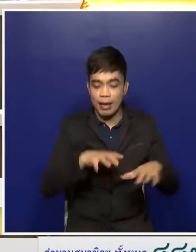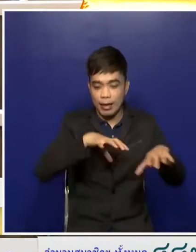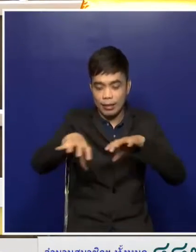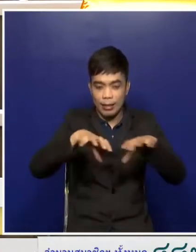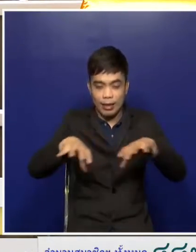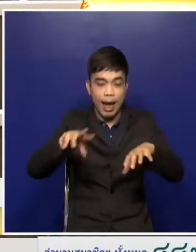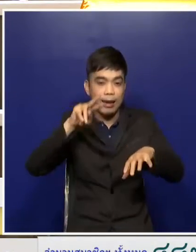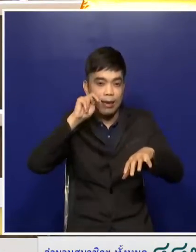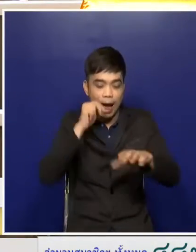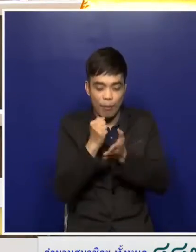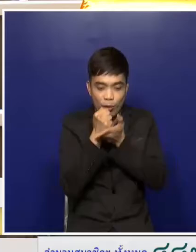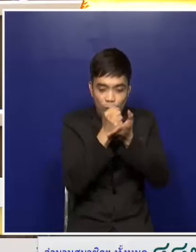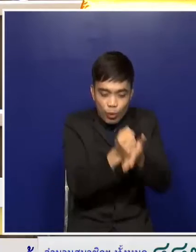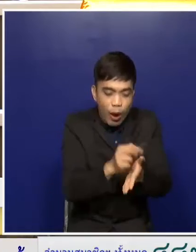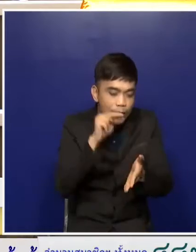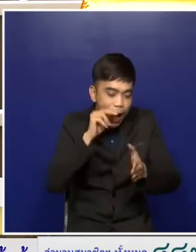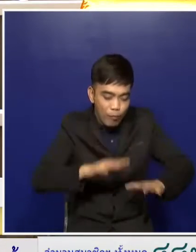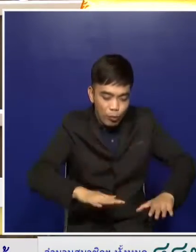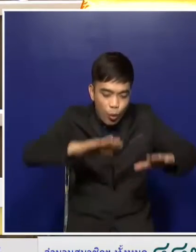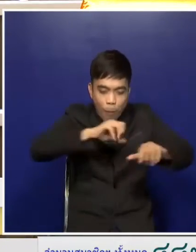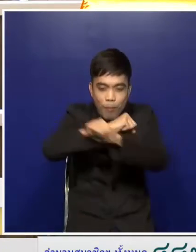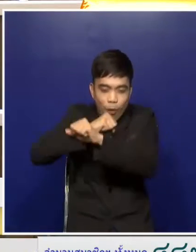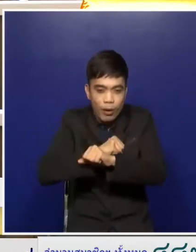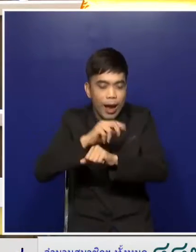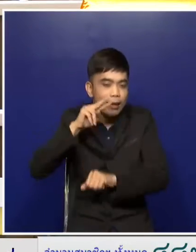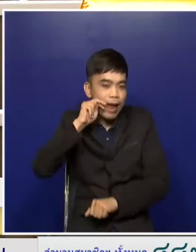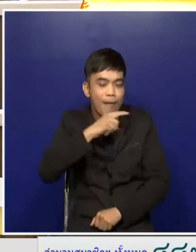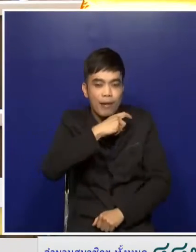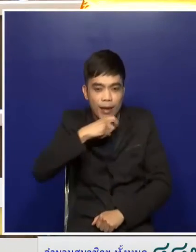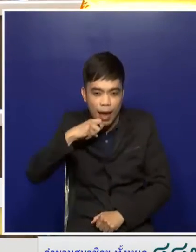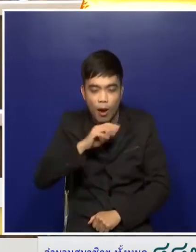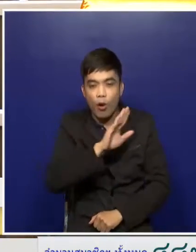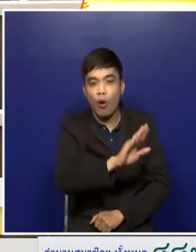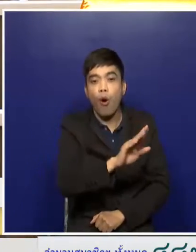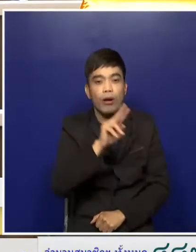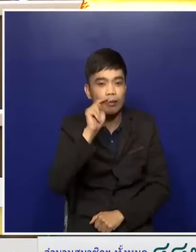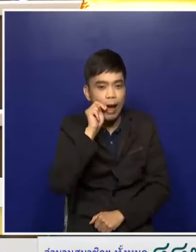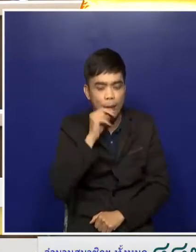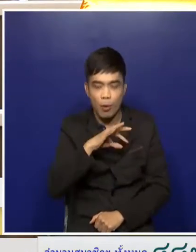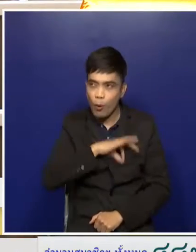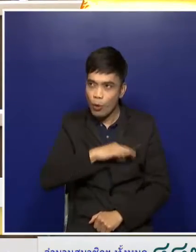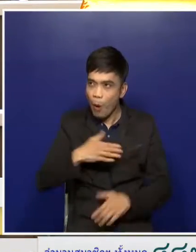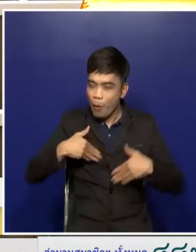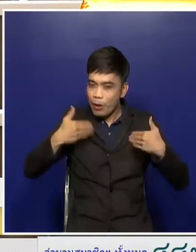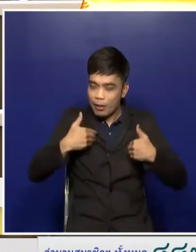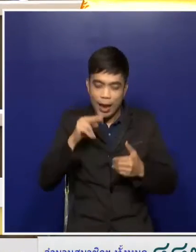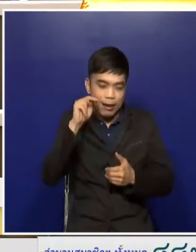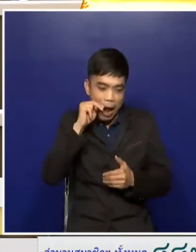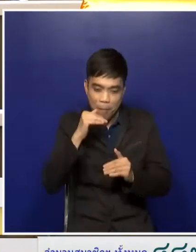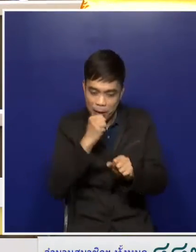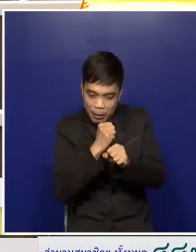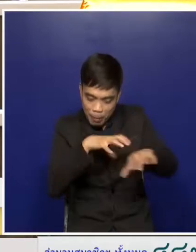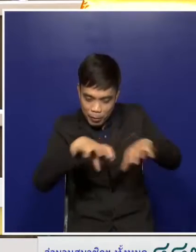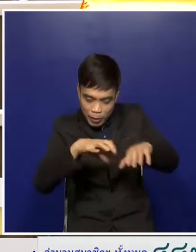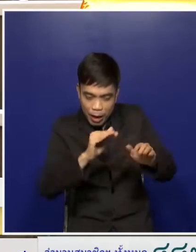การจัดการเพื่อบรรเทาน้ำท่วมน้ำแล้งของแม่น้ำยมซึ่งผมดีใจมากครับที่มีการพัฒนาแหล่งกักเก็บน้ำน้ำ